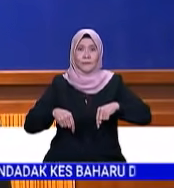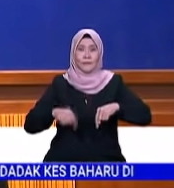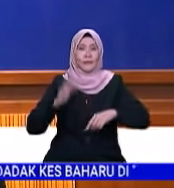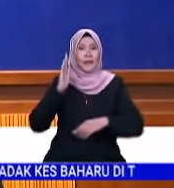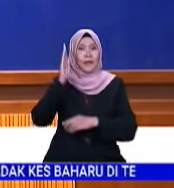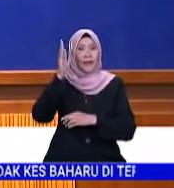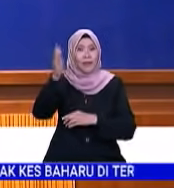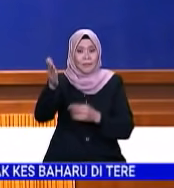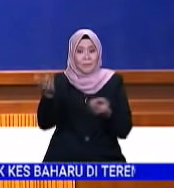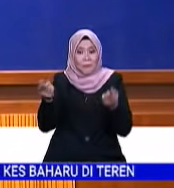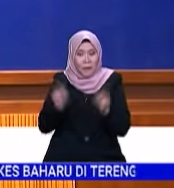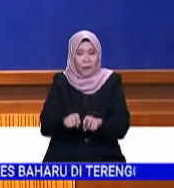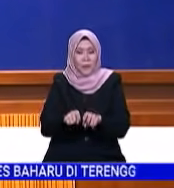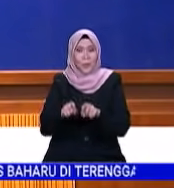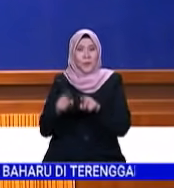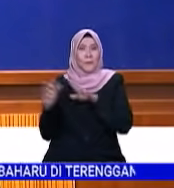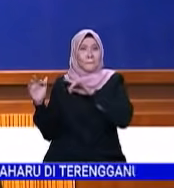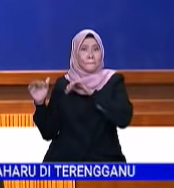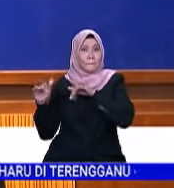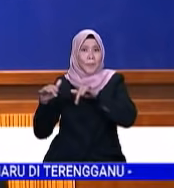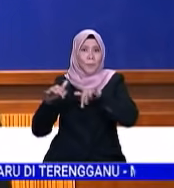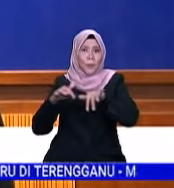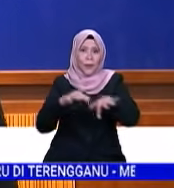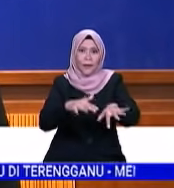akan berlaku satu perhimpunan